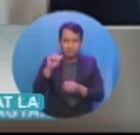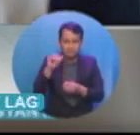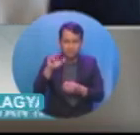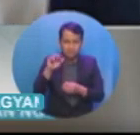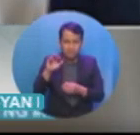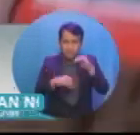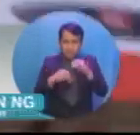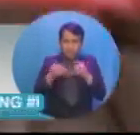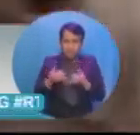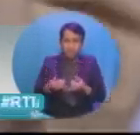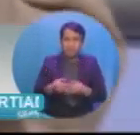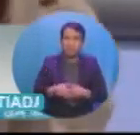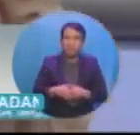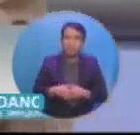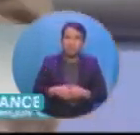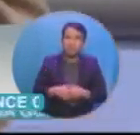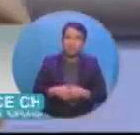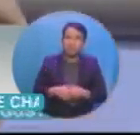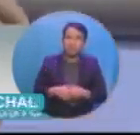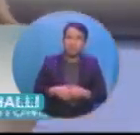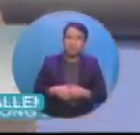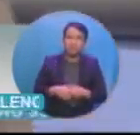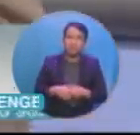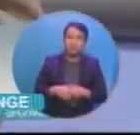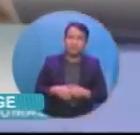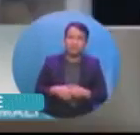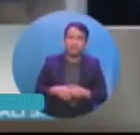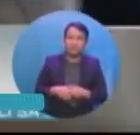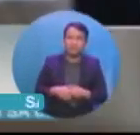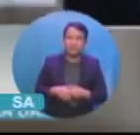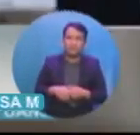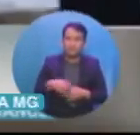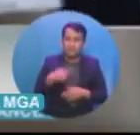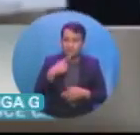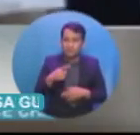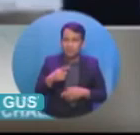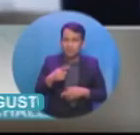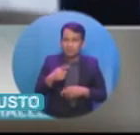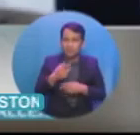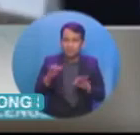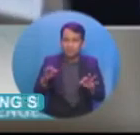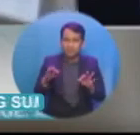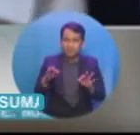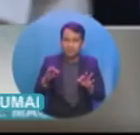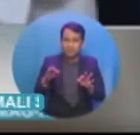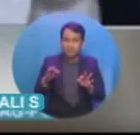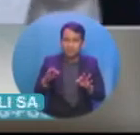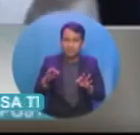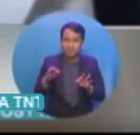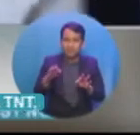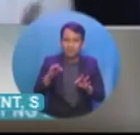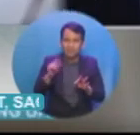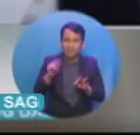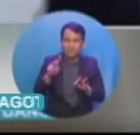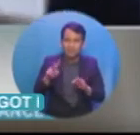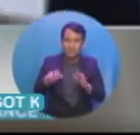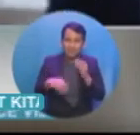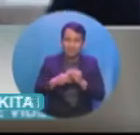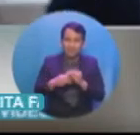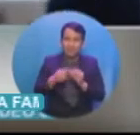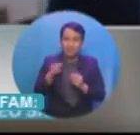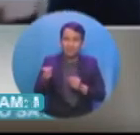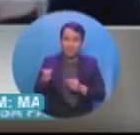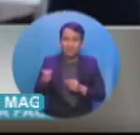15,000 pesos. So ma'am, ha? Meron na kayong pay TV na signal, free installation,